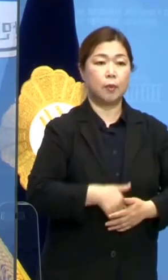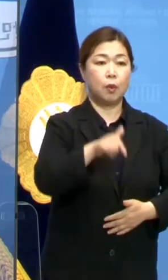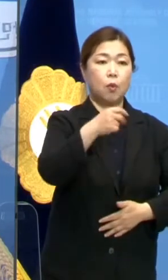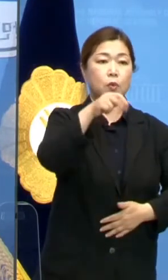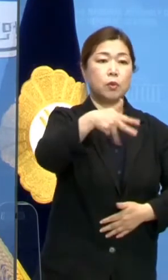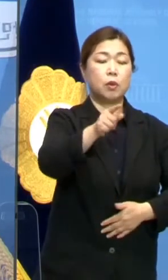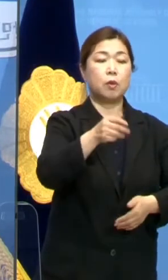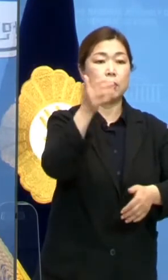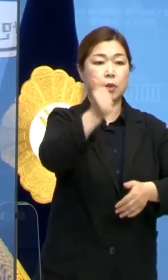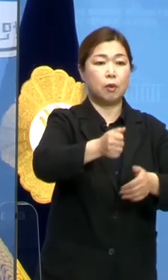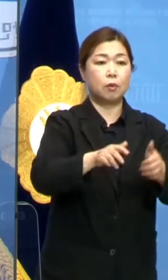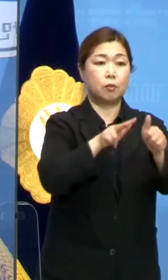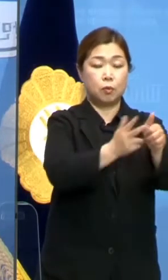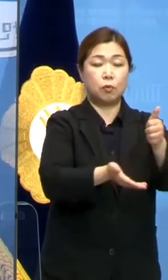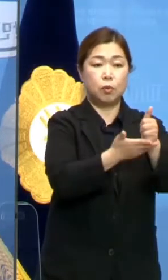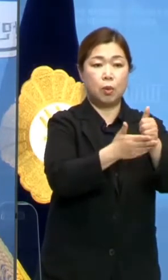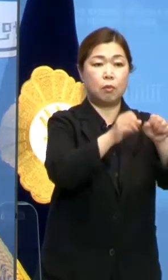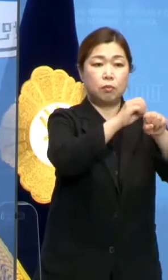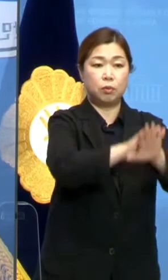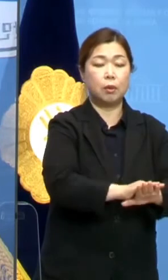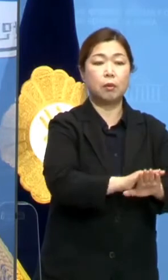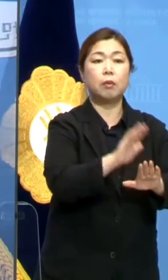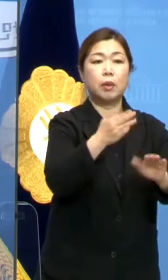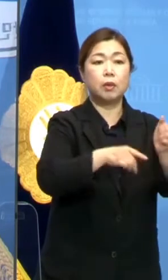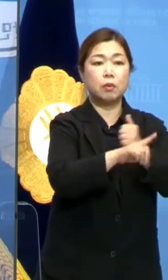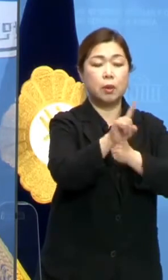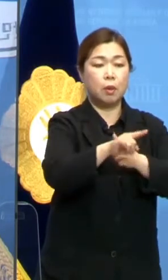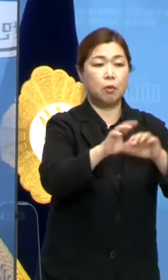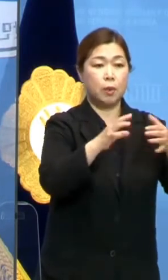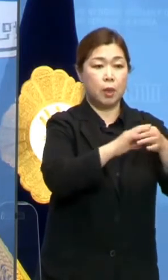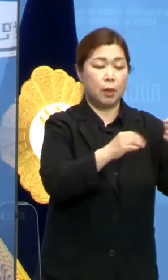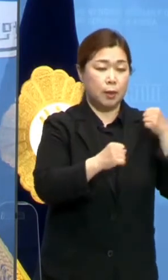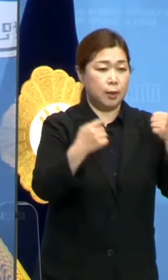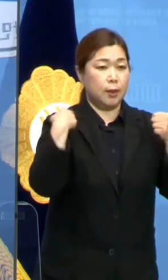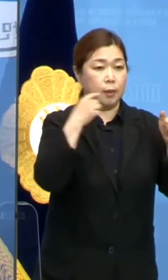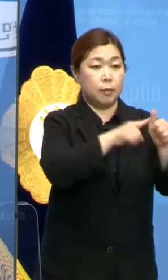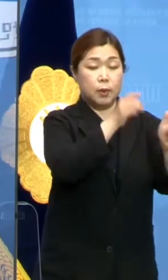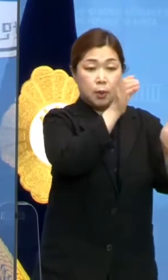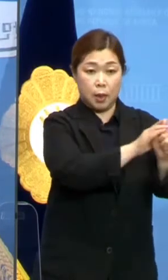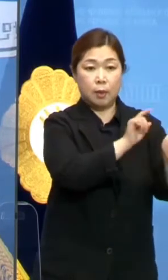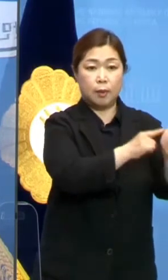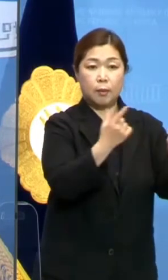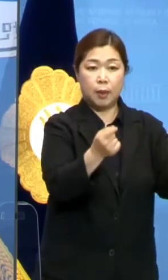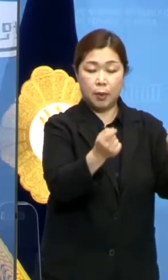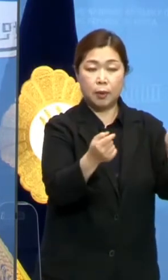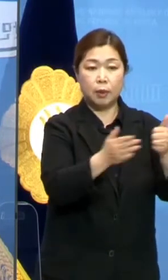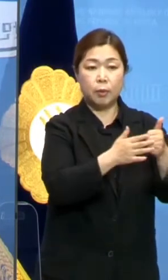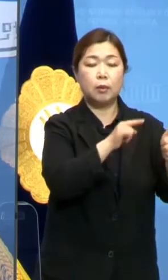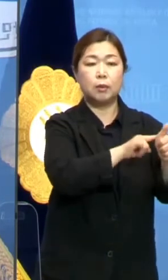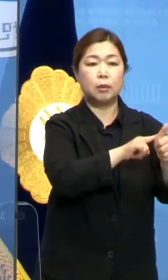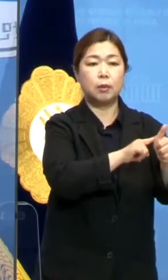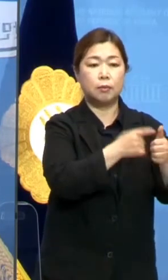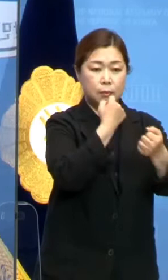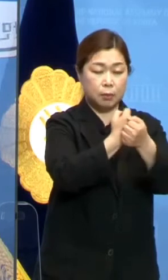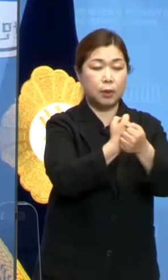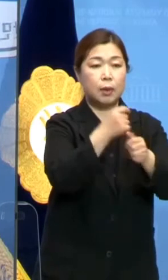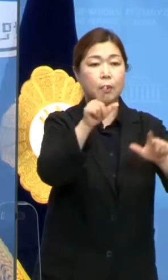후보 추천의 무산에 국민의힘이 그 어떠한 책임도 없다고 강변한다면 이는 무책임의